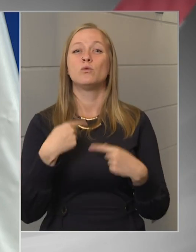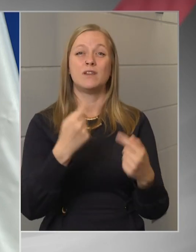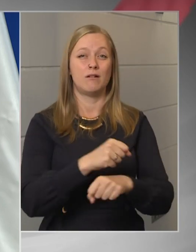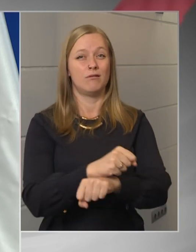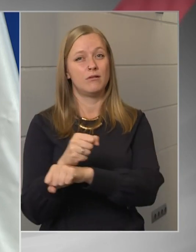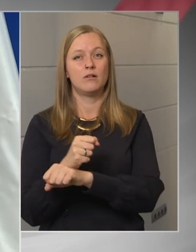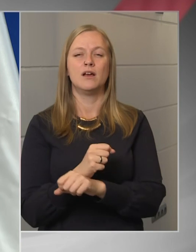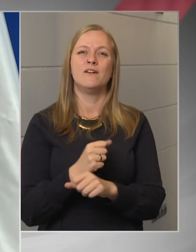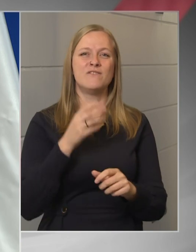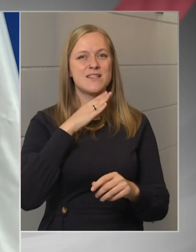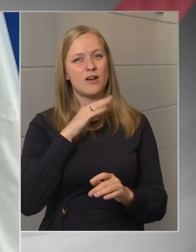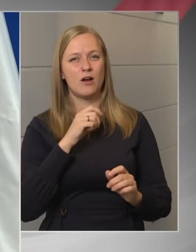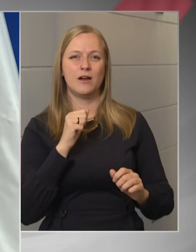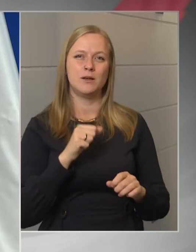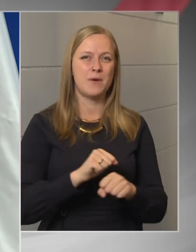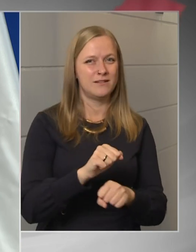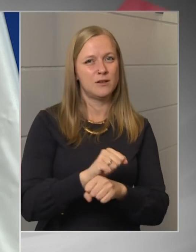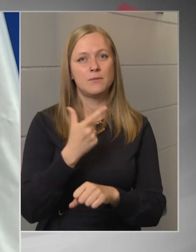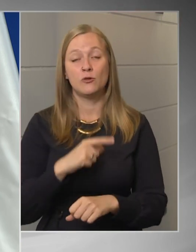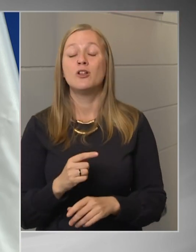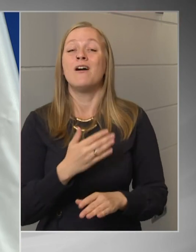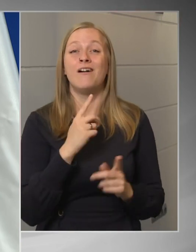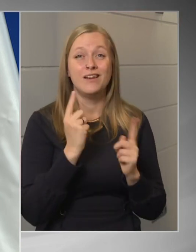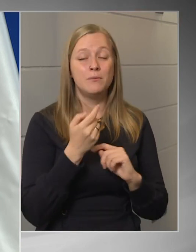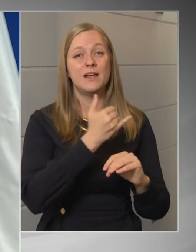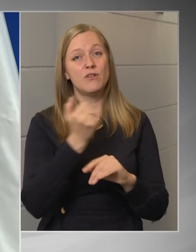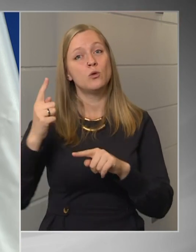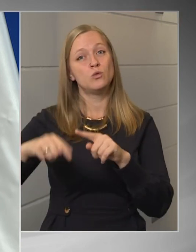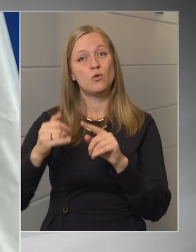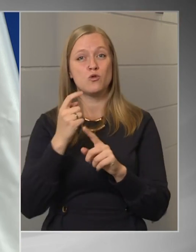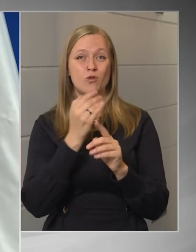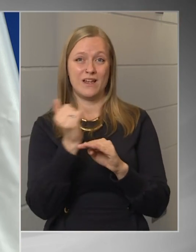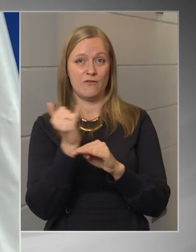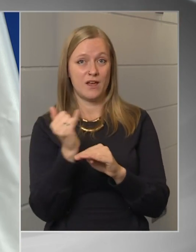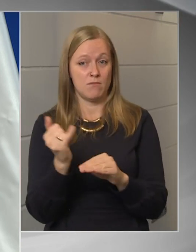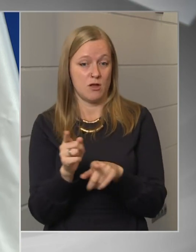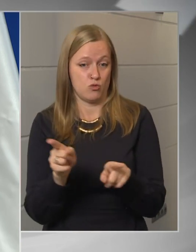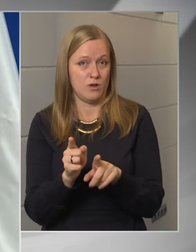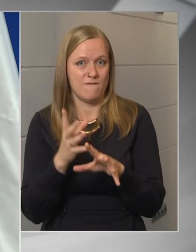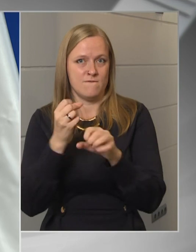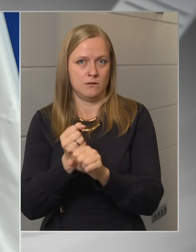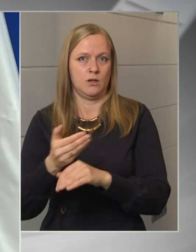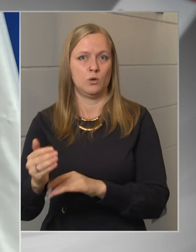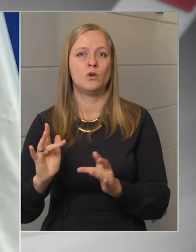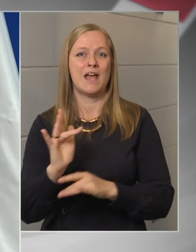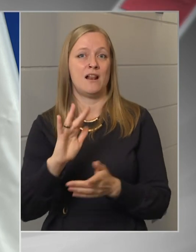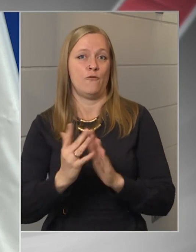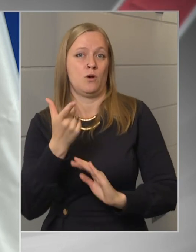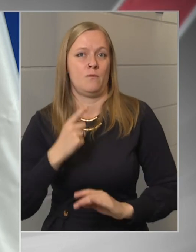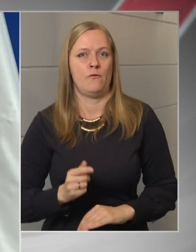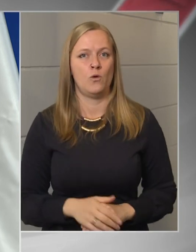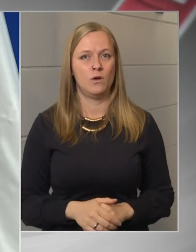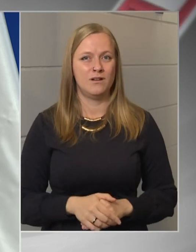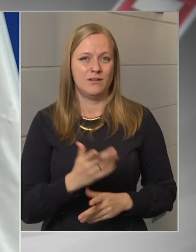szerepet játszott, hanem még élete utolsó éveiben is azt a véleményét, hogy ez nem forradalomból fenntartotta. Tehát azoknak semmilyen